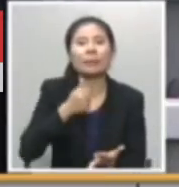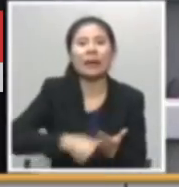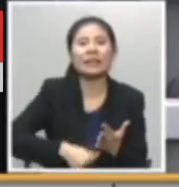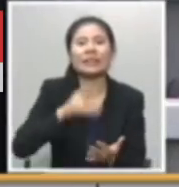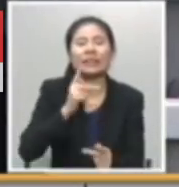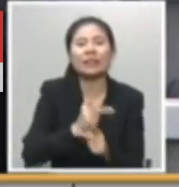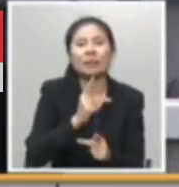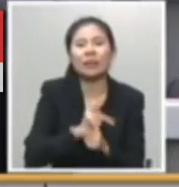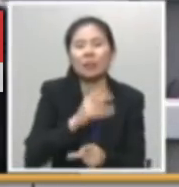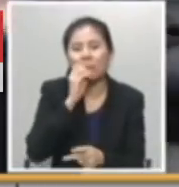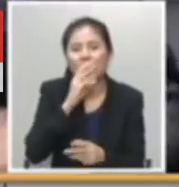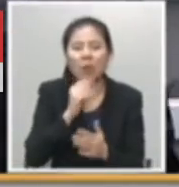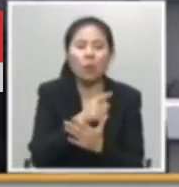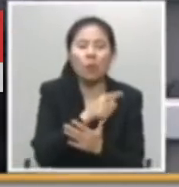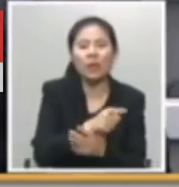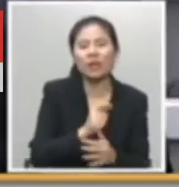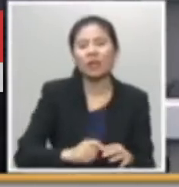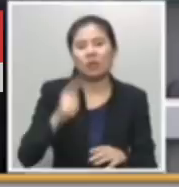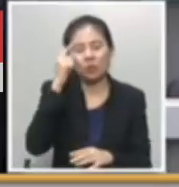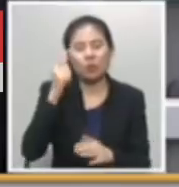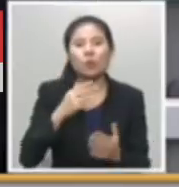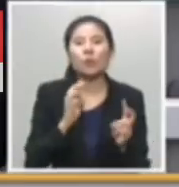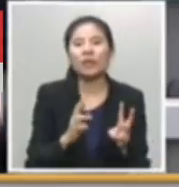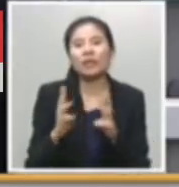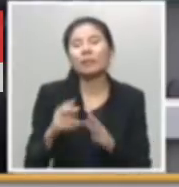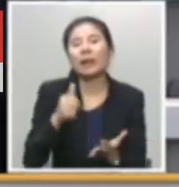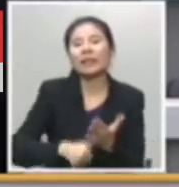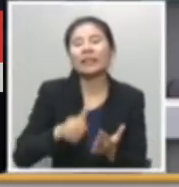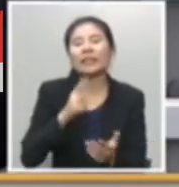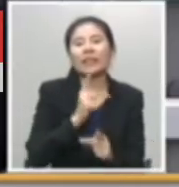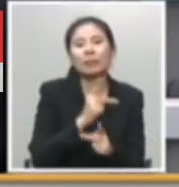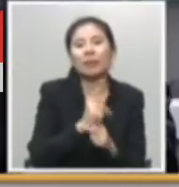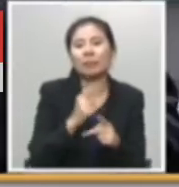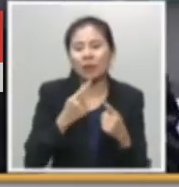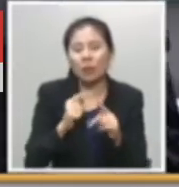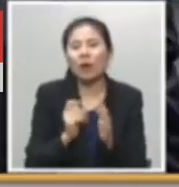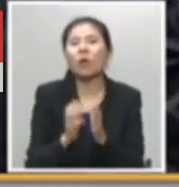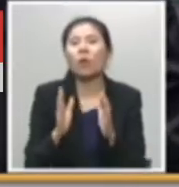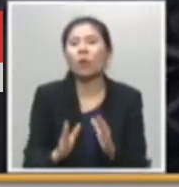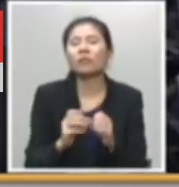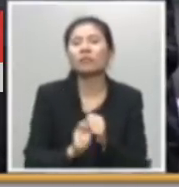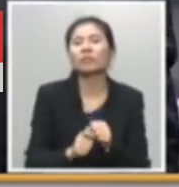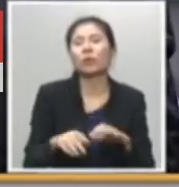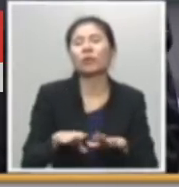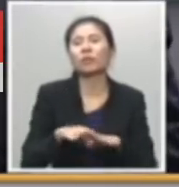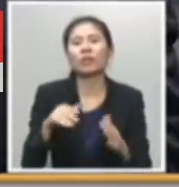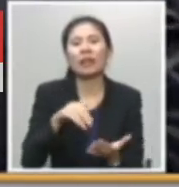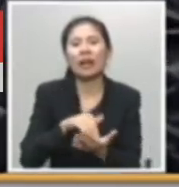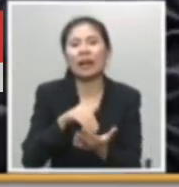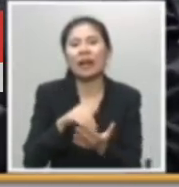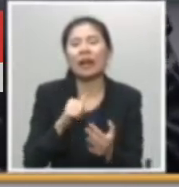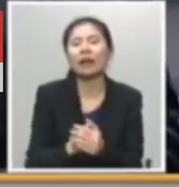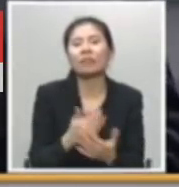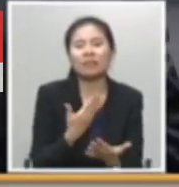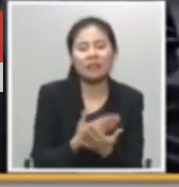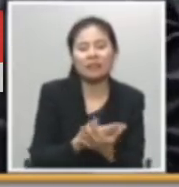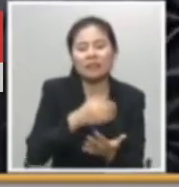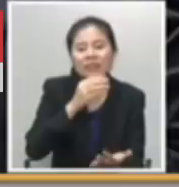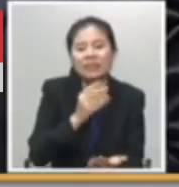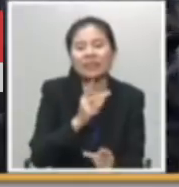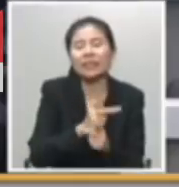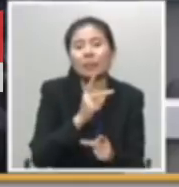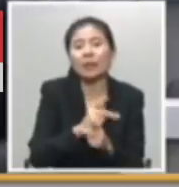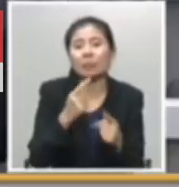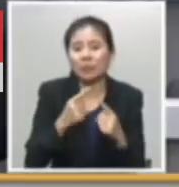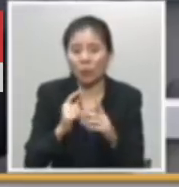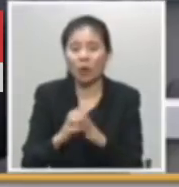คุยโม้คุยโตขยายฐานภาษีพอโทเก็บแต่รายย่อยน่าสงสารจะตายขุดเลือดปูแน่จริงจับรายใหญ่สิ